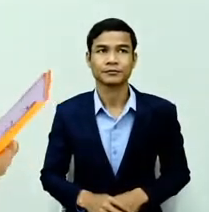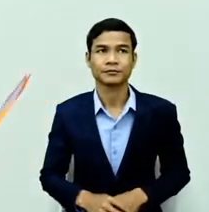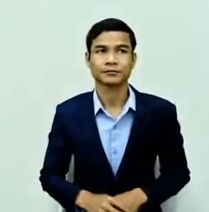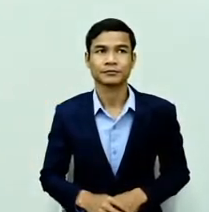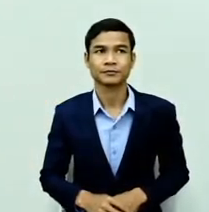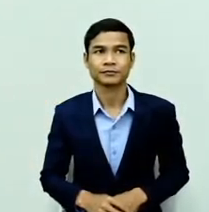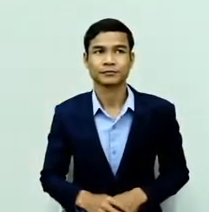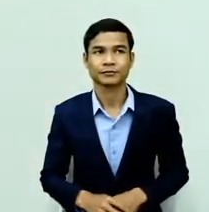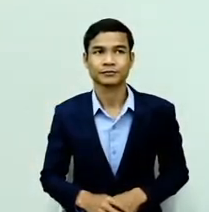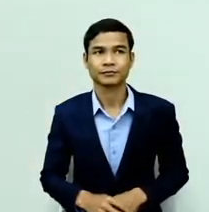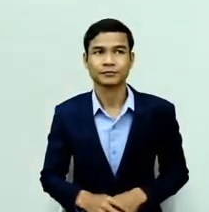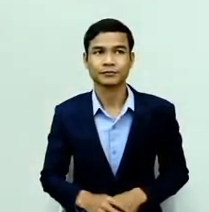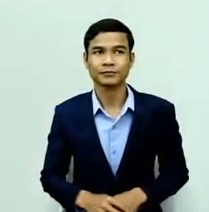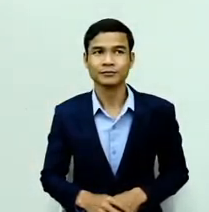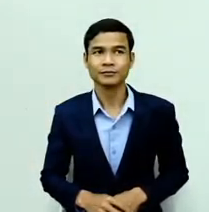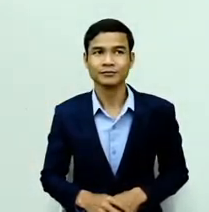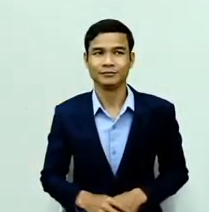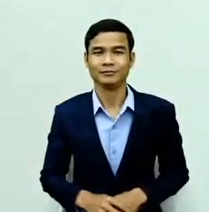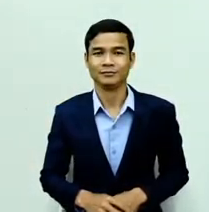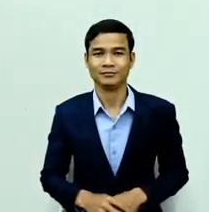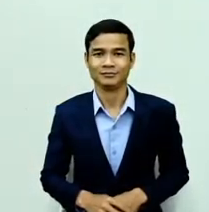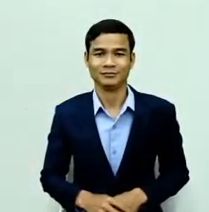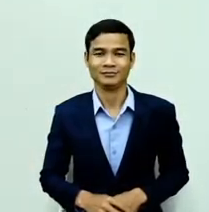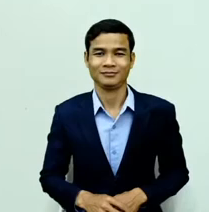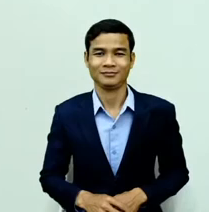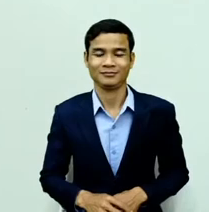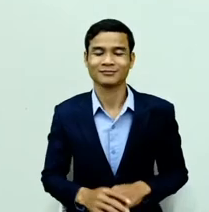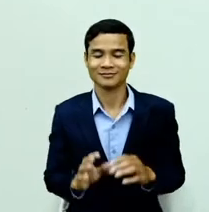ta chặt đám ăn